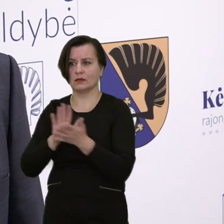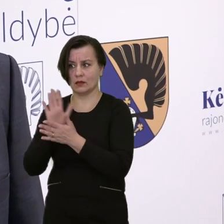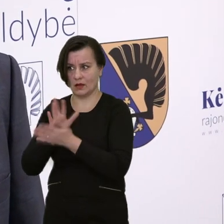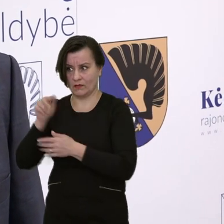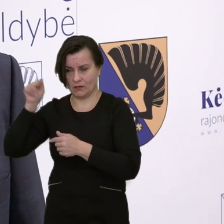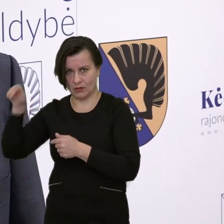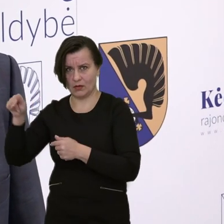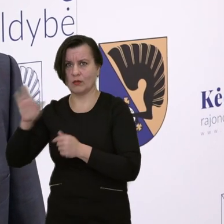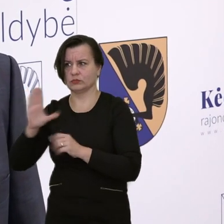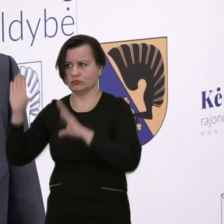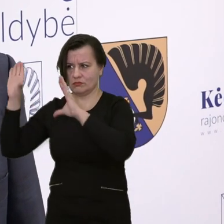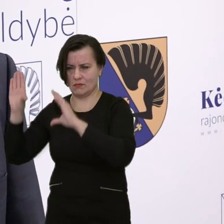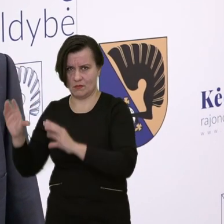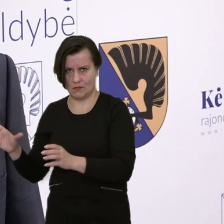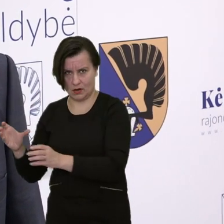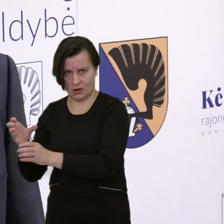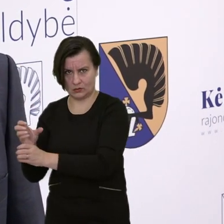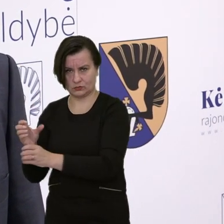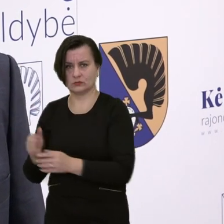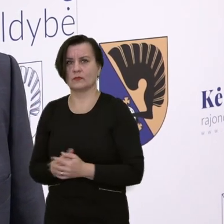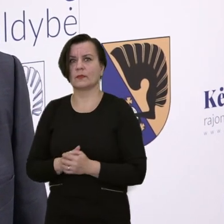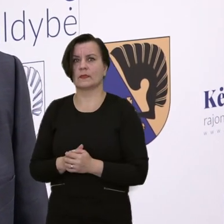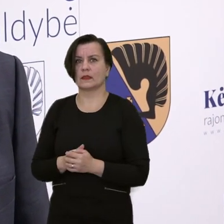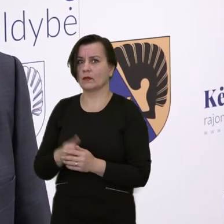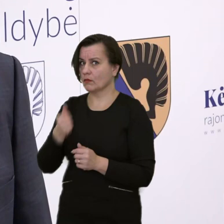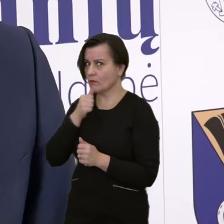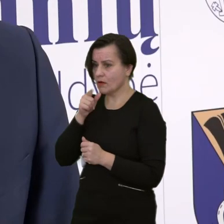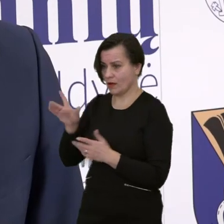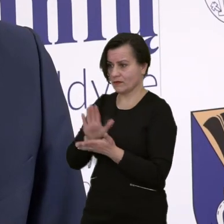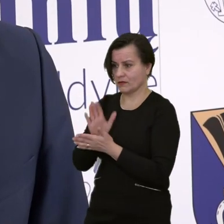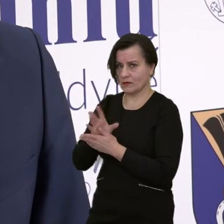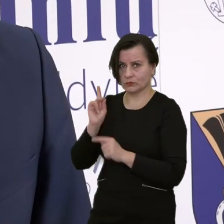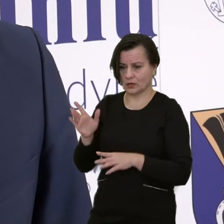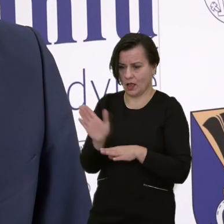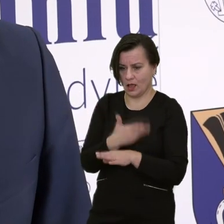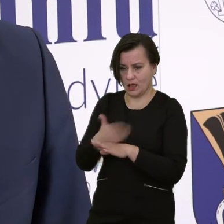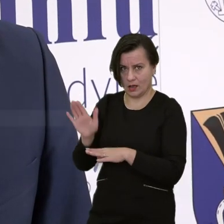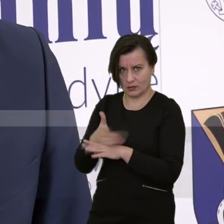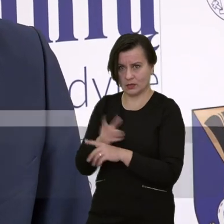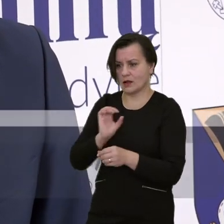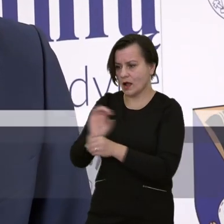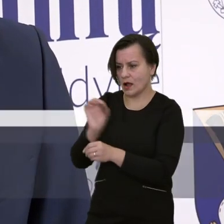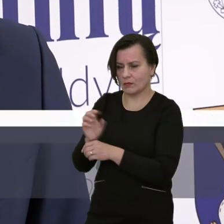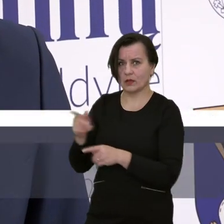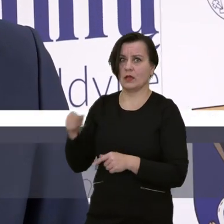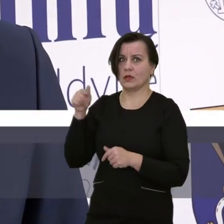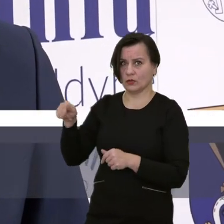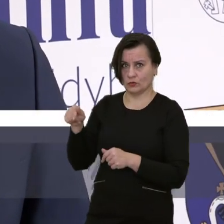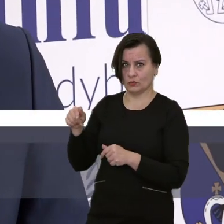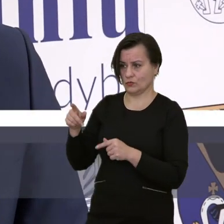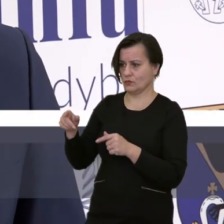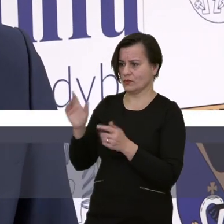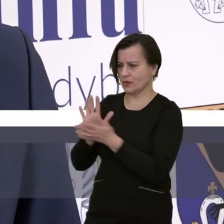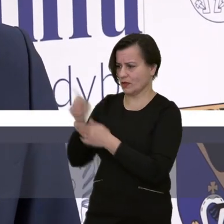reiškia, kad atliekų kiekis patenkantis į savartyną turėtų ženkliai sumažėti. Jeigu atliekos bus išrūšiuotos ir perdirbtos, na,